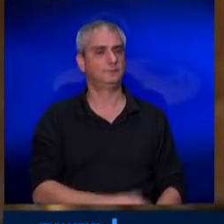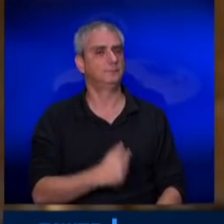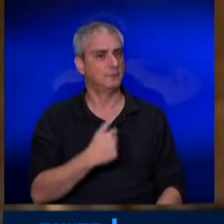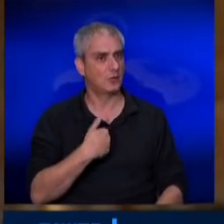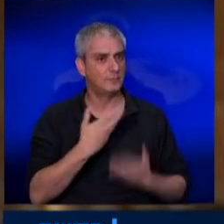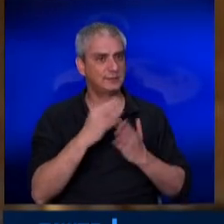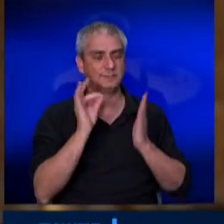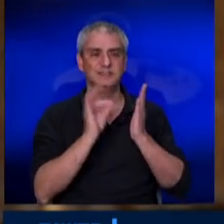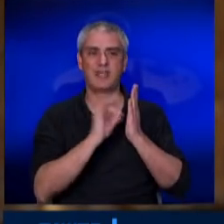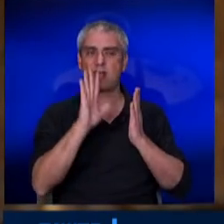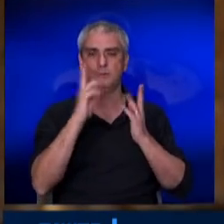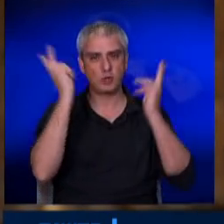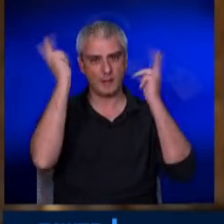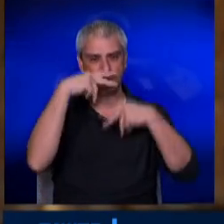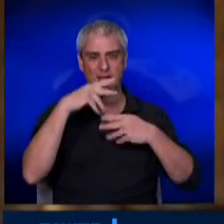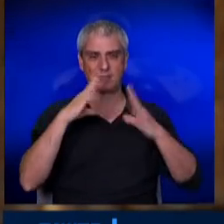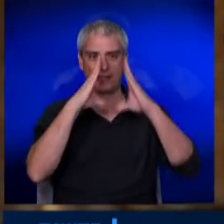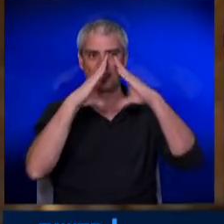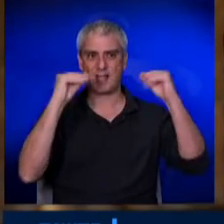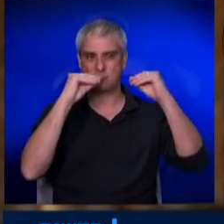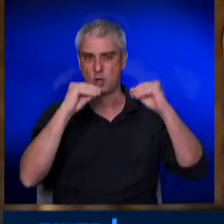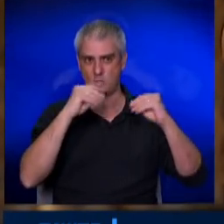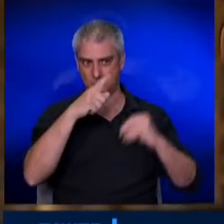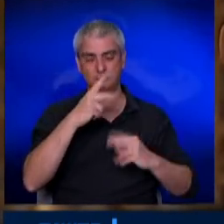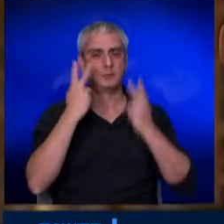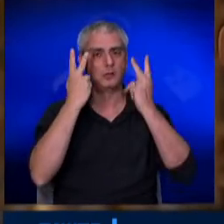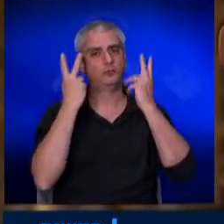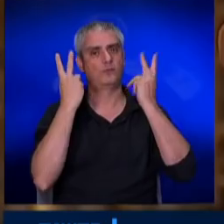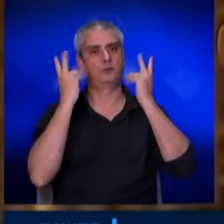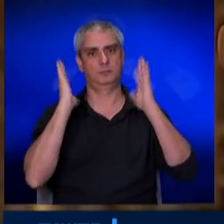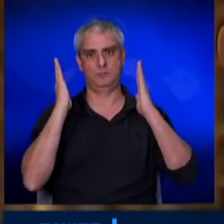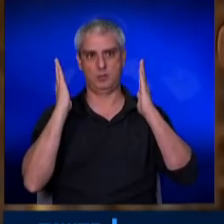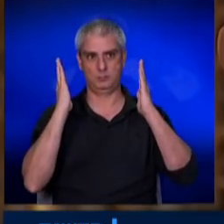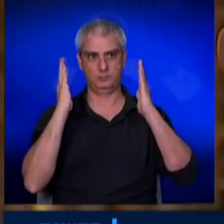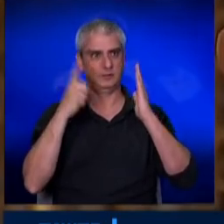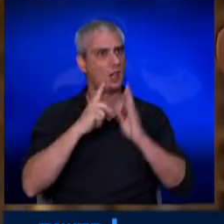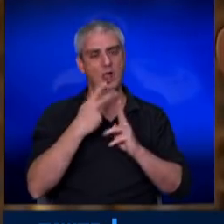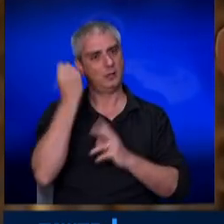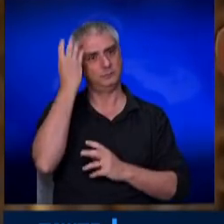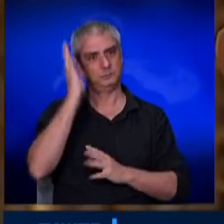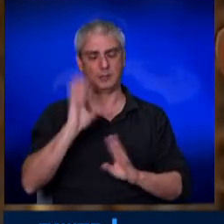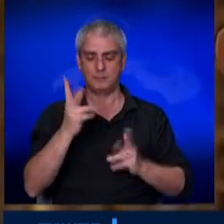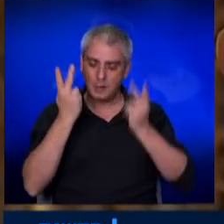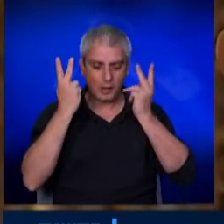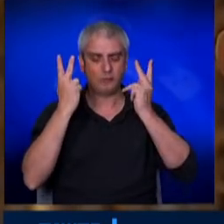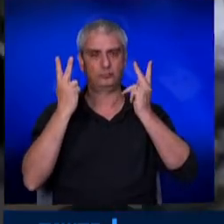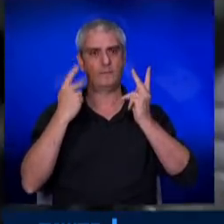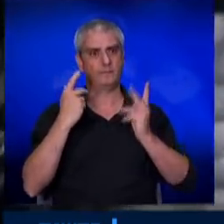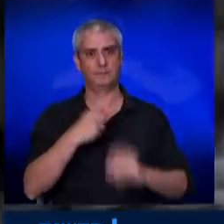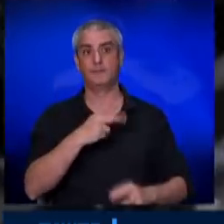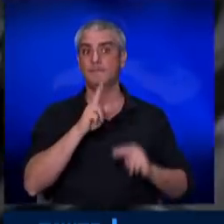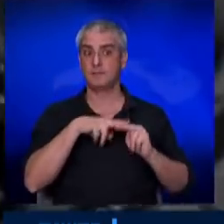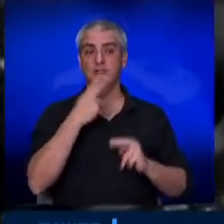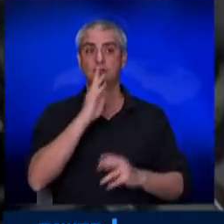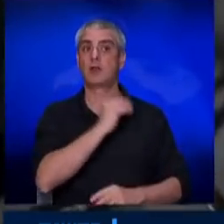Article 5 as a sacred commitment, not a throwaway, a sacred commitment. אחרי